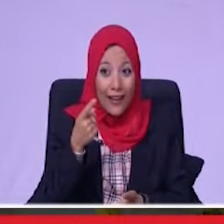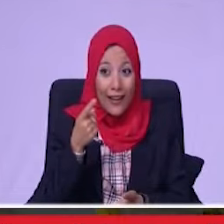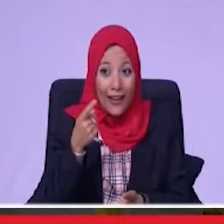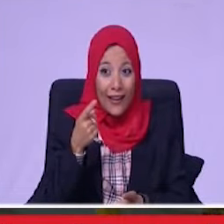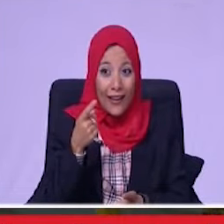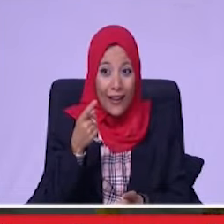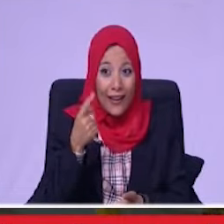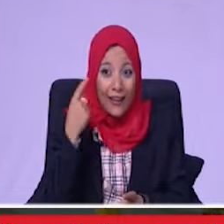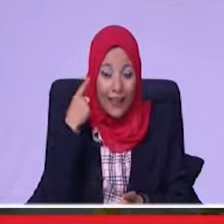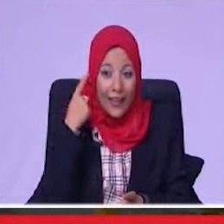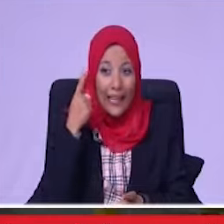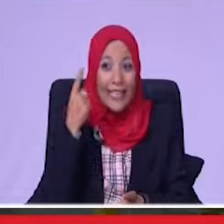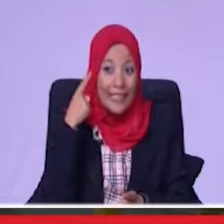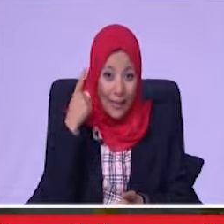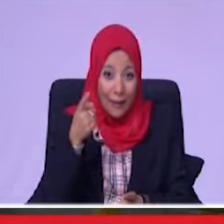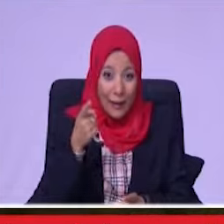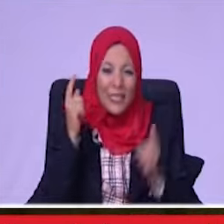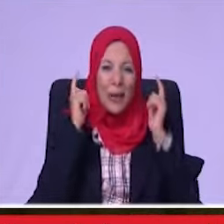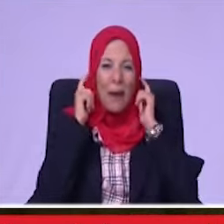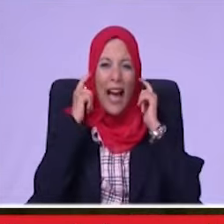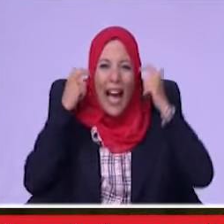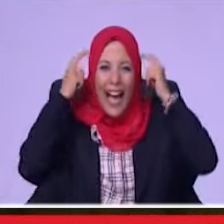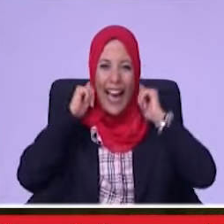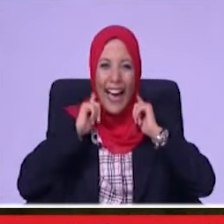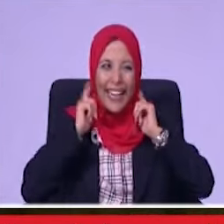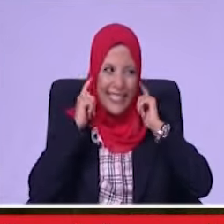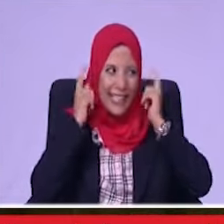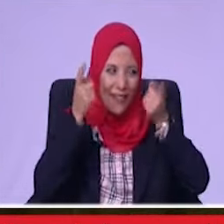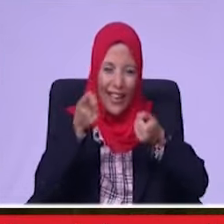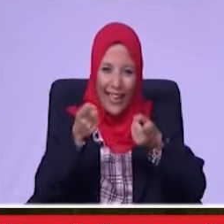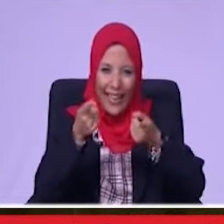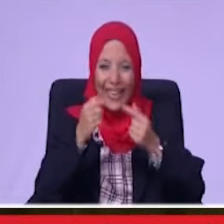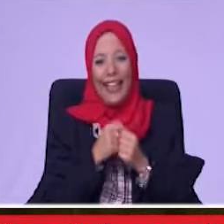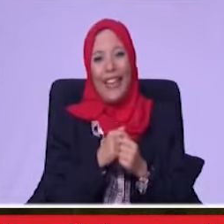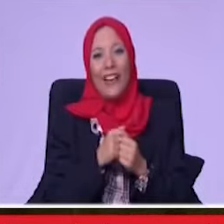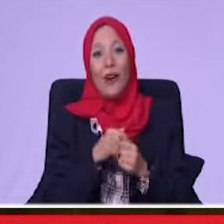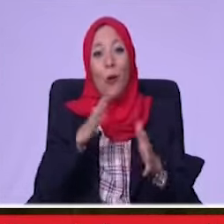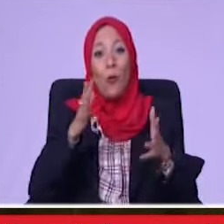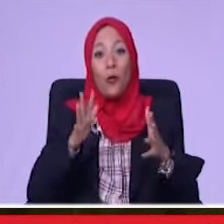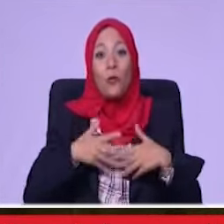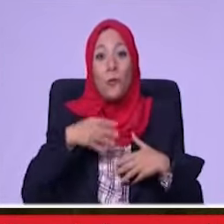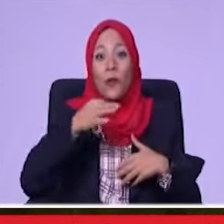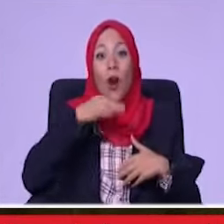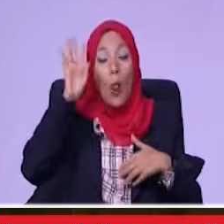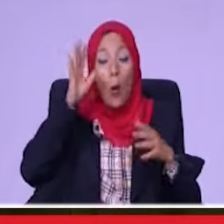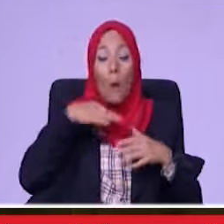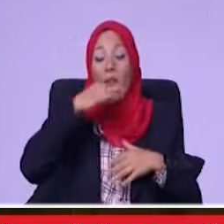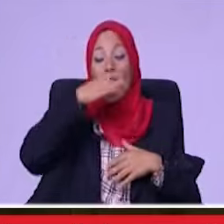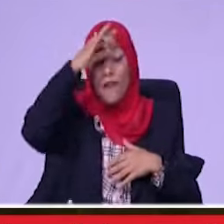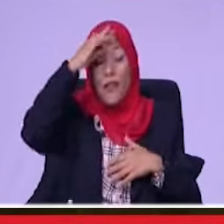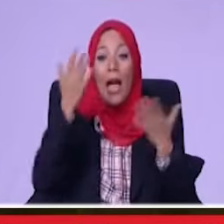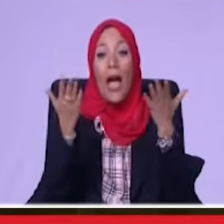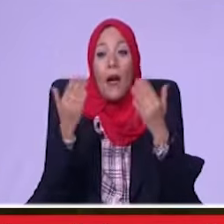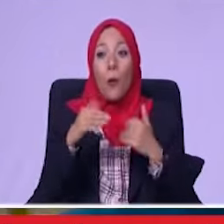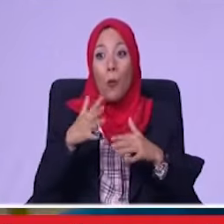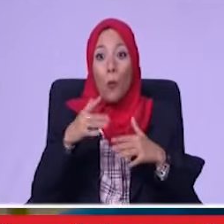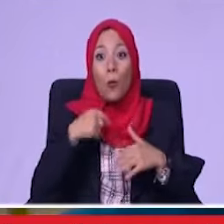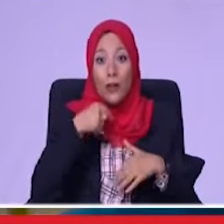ايوه سامعك. سامعني بالسماعات. طيب، ممكن تقرا لي الفاتحه بصوتك؟ الفاتحه. ممكن؟